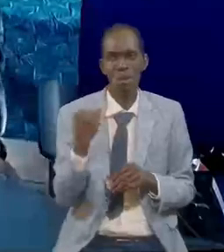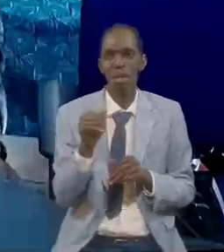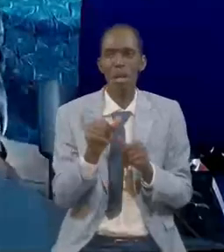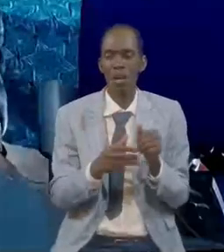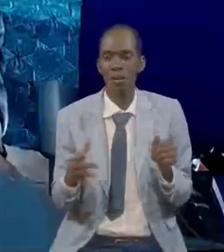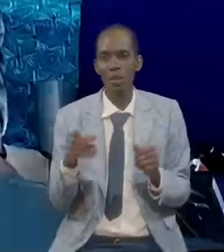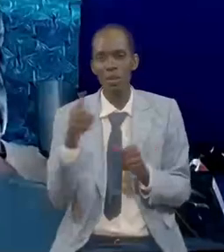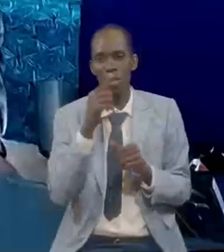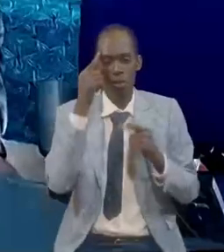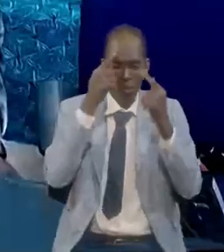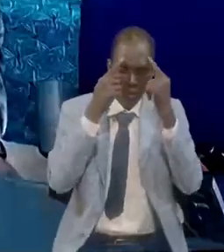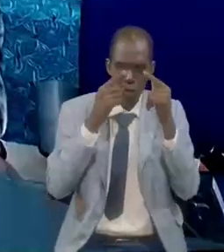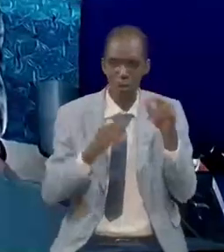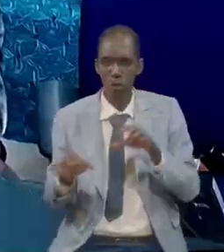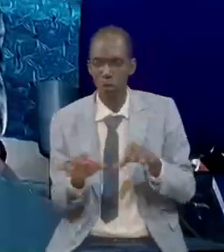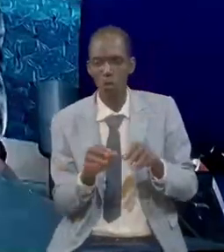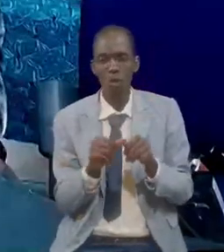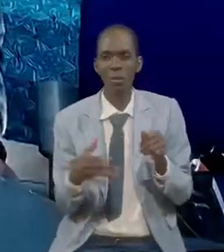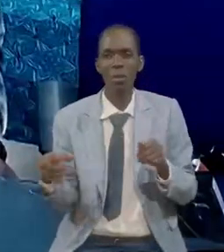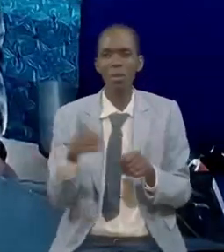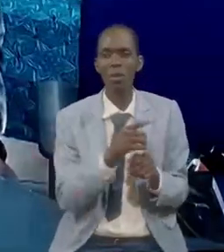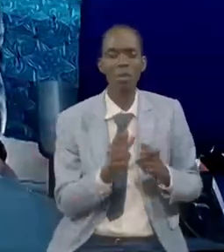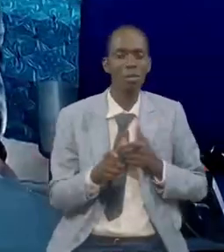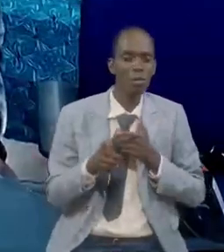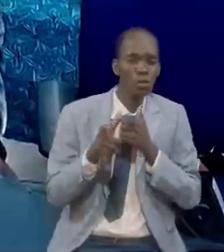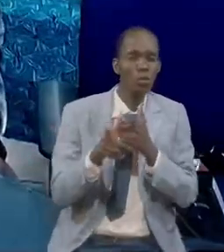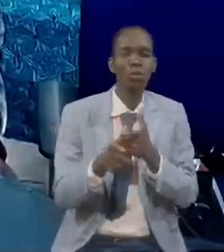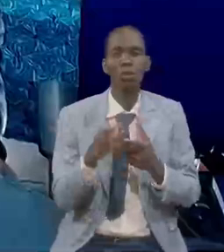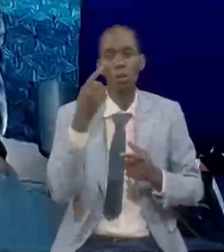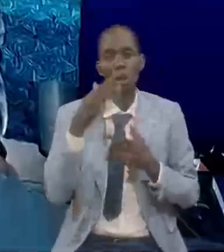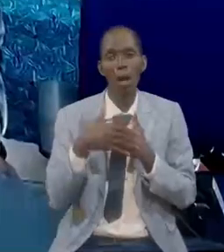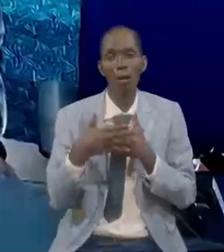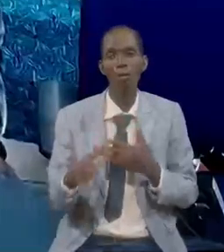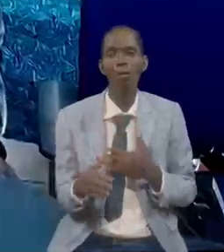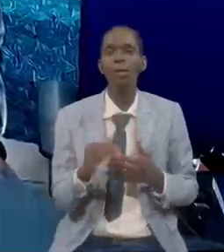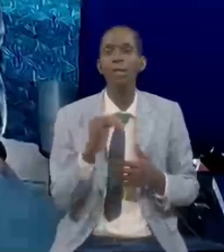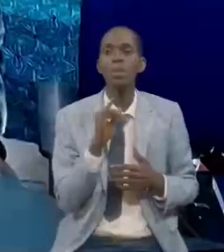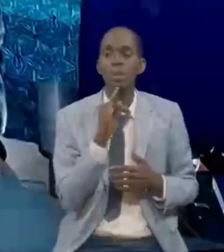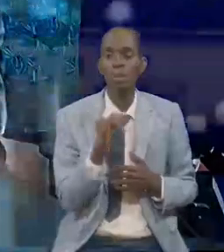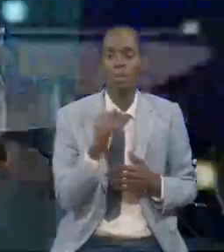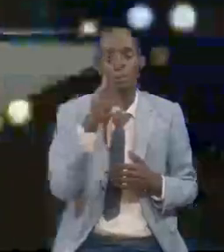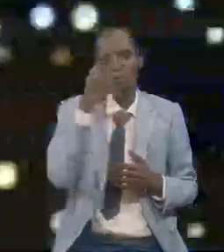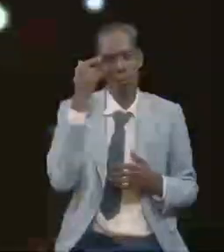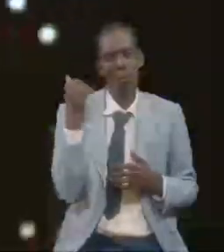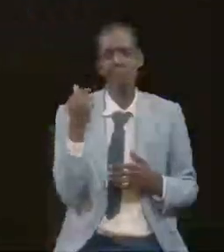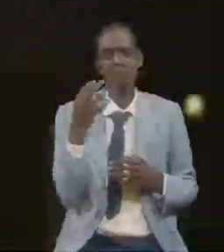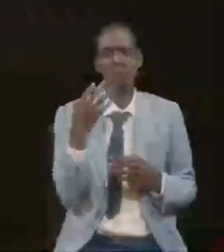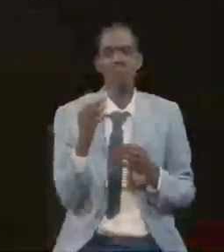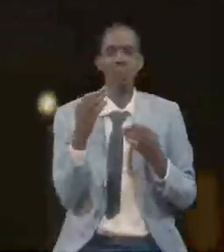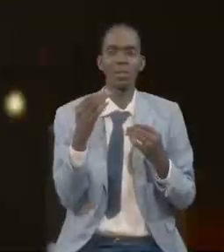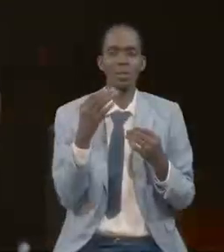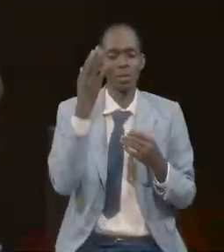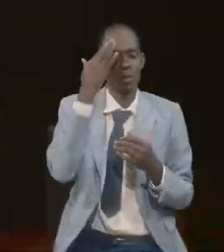quoi ils pensent, ils courent après les choses de ce monde parce qu'ils sont dans les ténèbres. Mais le Seigneur nous donne